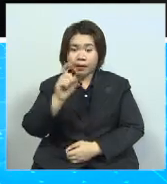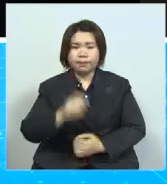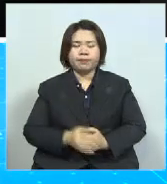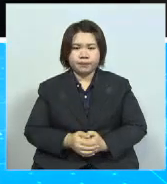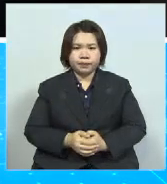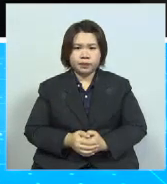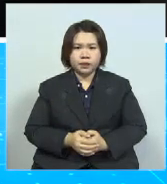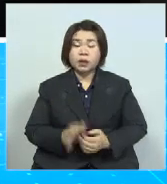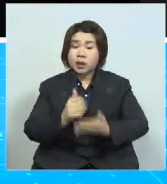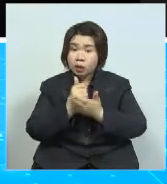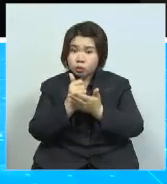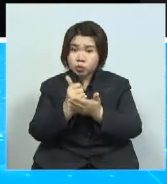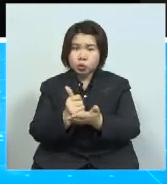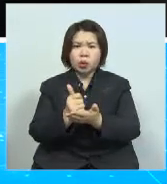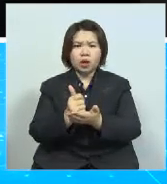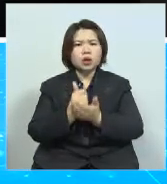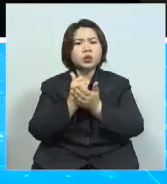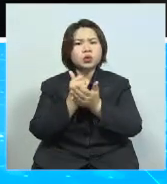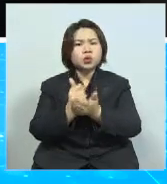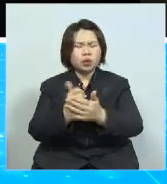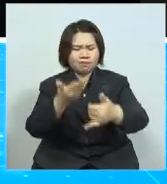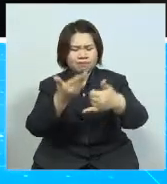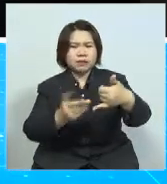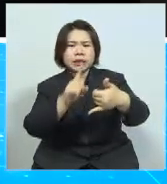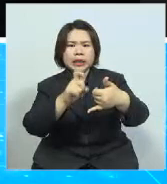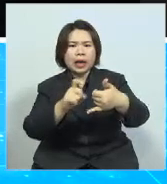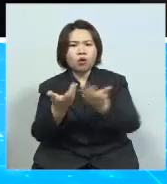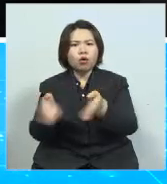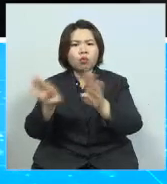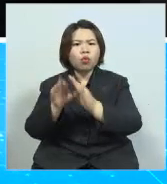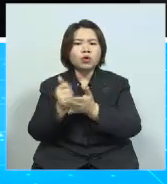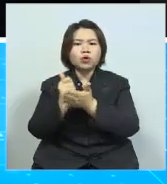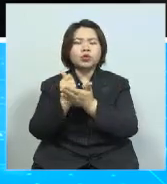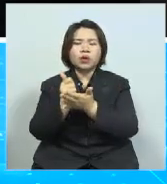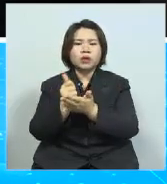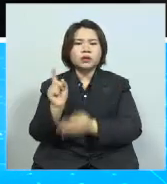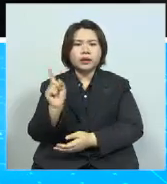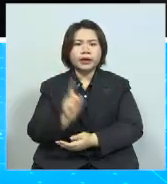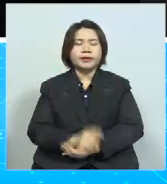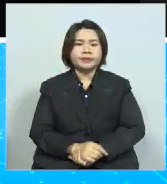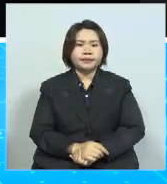ลือหรือว่าเยียวยาผู้ที่ได้รับผลกระทบหรือว่าผู้เสียชีวิตนี่มีมาตรการอย่างไรบ้างไหมครับ